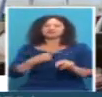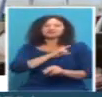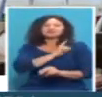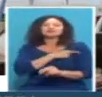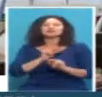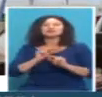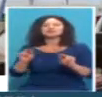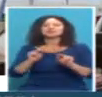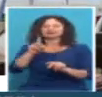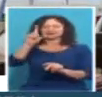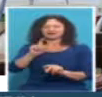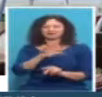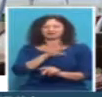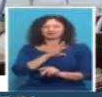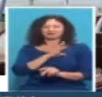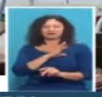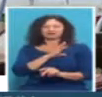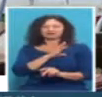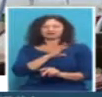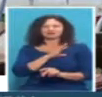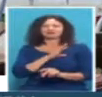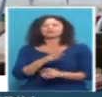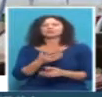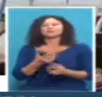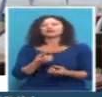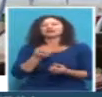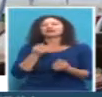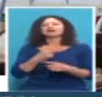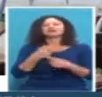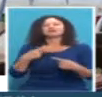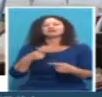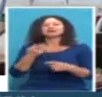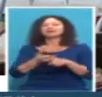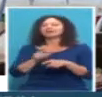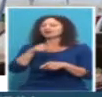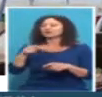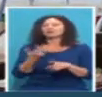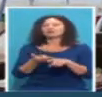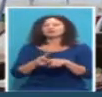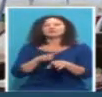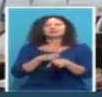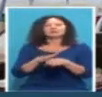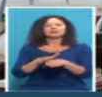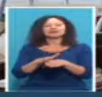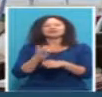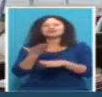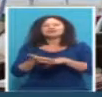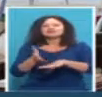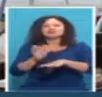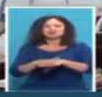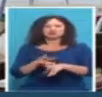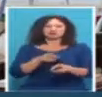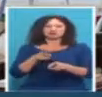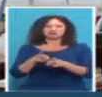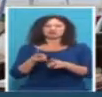были. Вот это Курышев Евгений Михайлович и Давиденко Анна Александровна. Это люди, которые выполняли тяжелые операции.